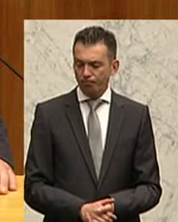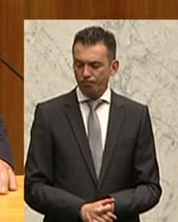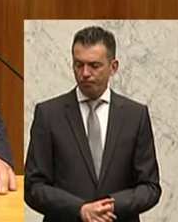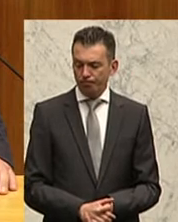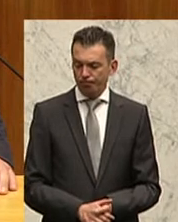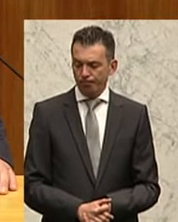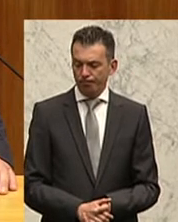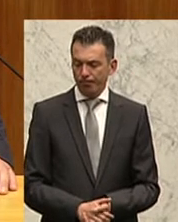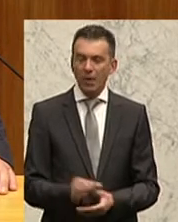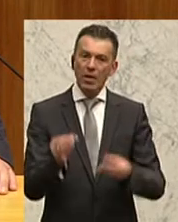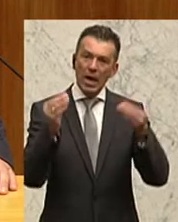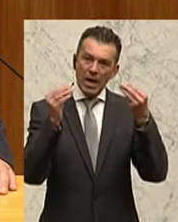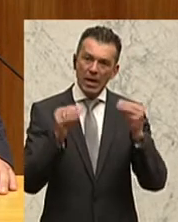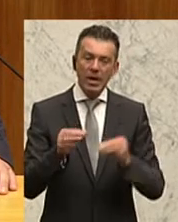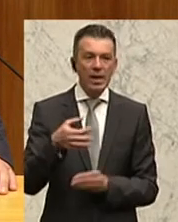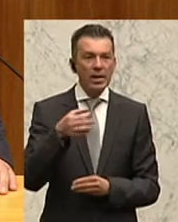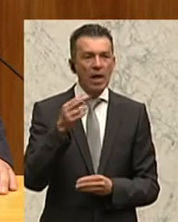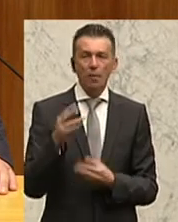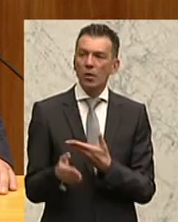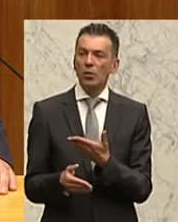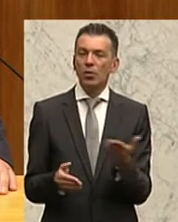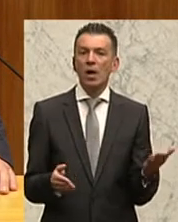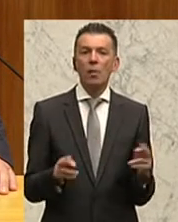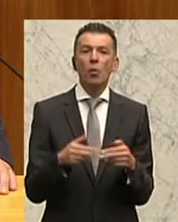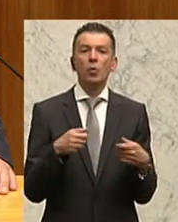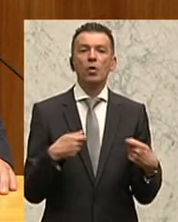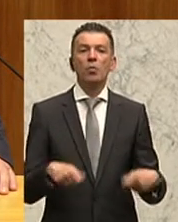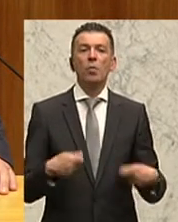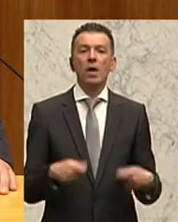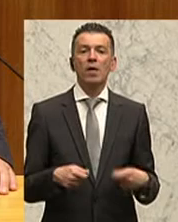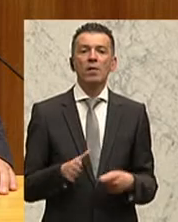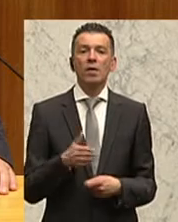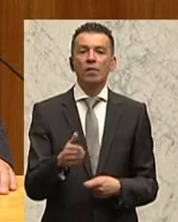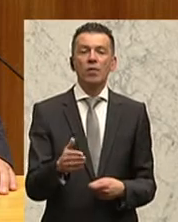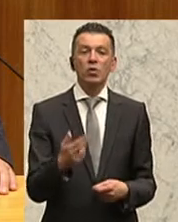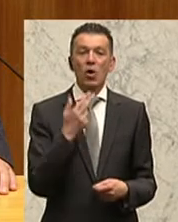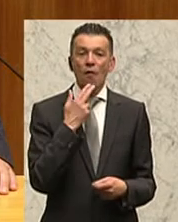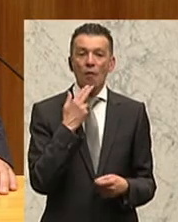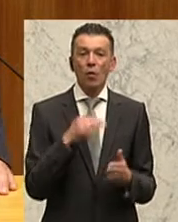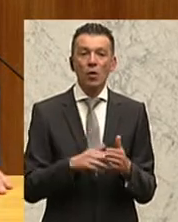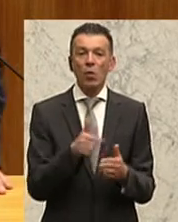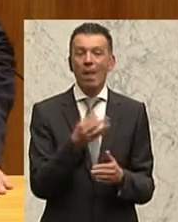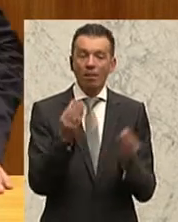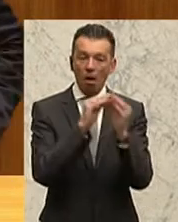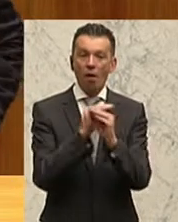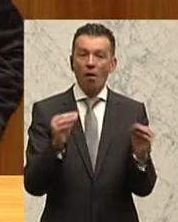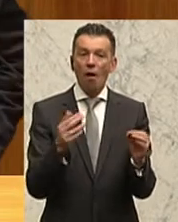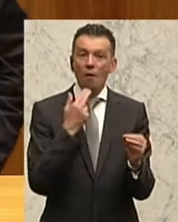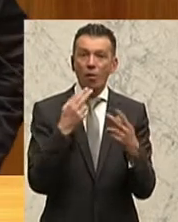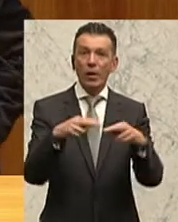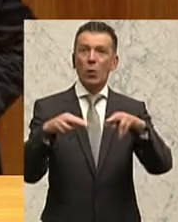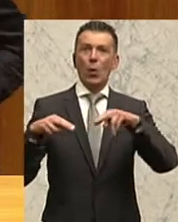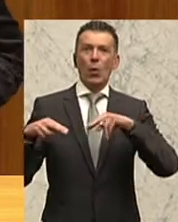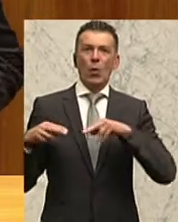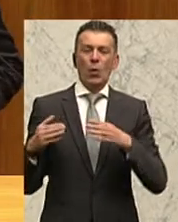sehr geehrten Damen und Herren, Bundespräsident Fischer wollte ja dann auch noch zurückrudern, einen Tag, nachdem das bekannt wurde. Er hat ja dann noch gesagt, na